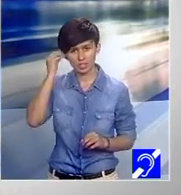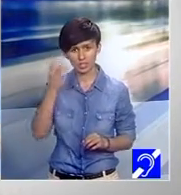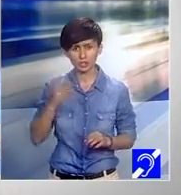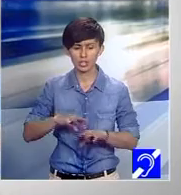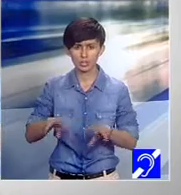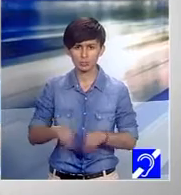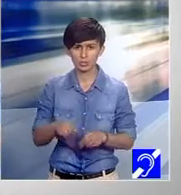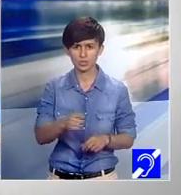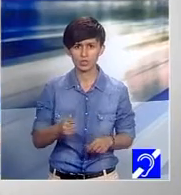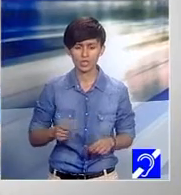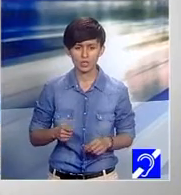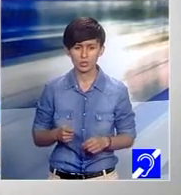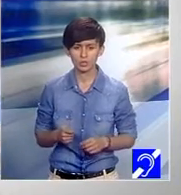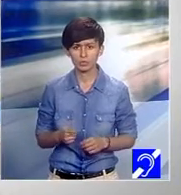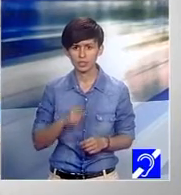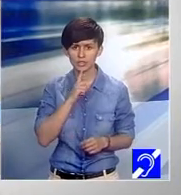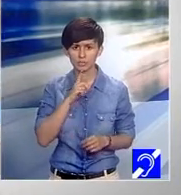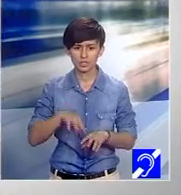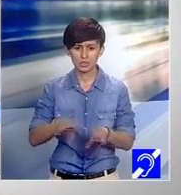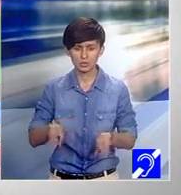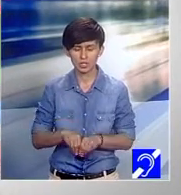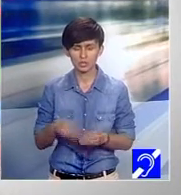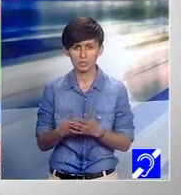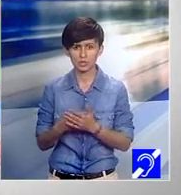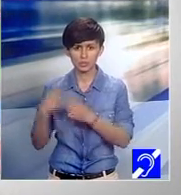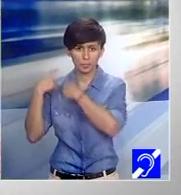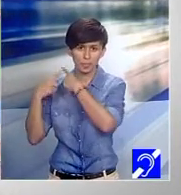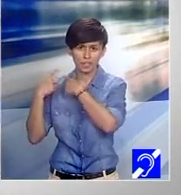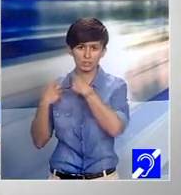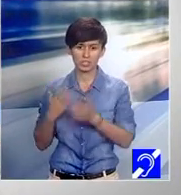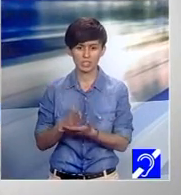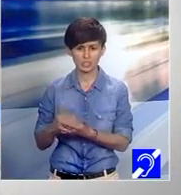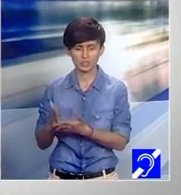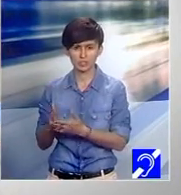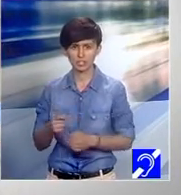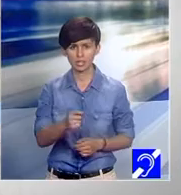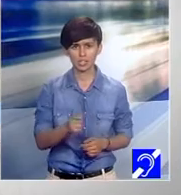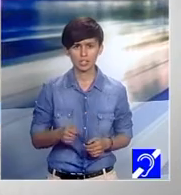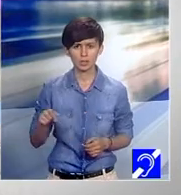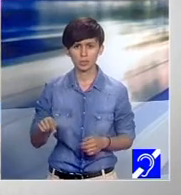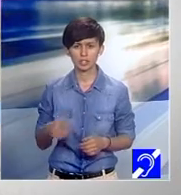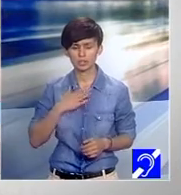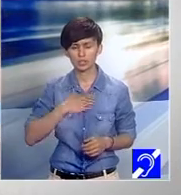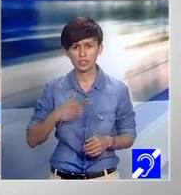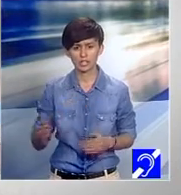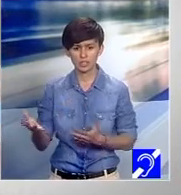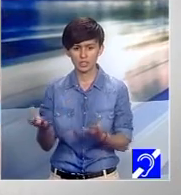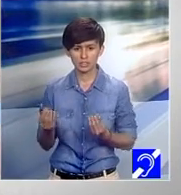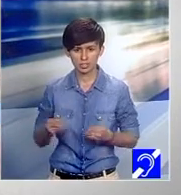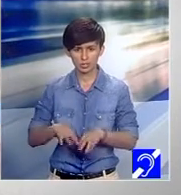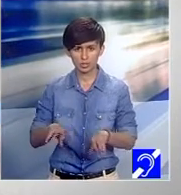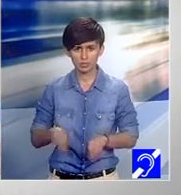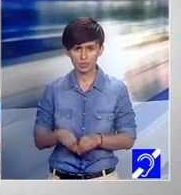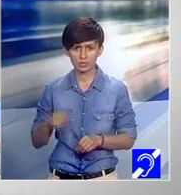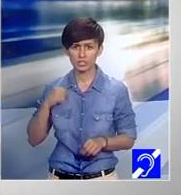un proiect ambițios intitulat Împreună pentru o generație unificată. Proiectul lor, menit să aducă împreună tineri cu și fără